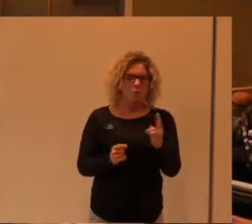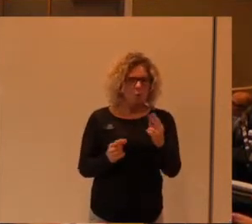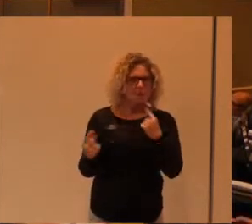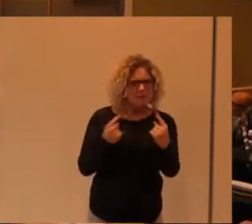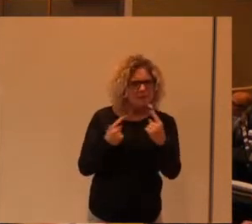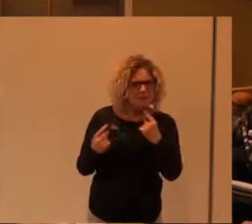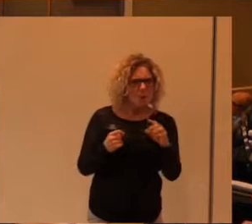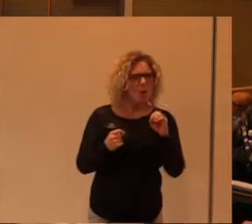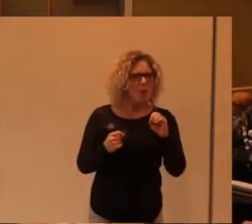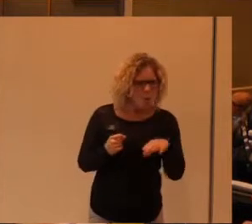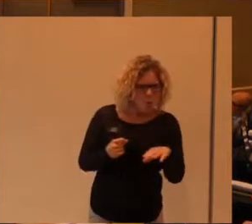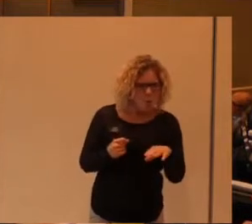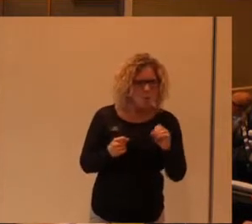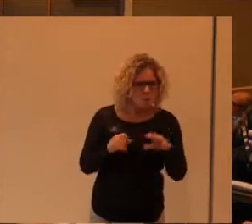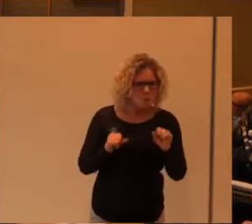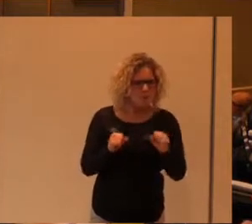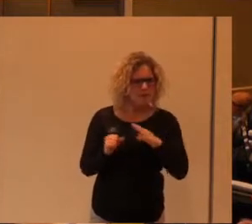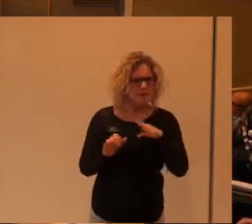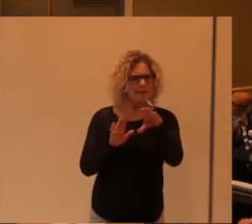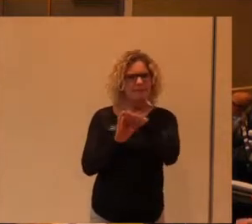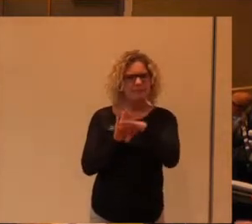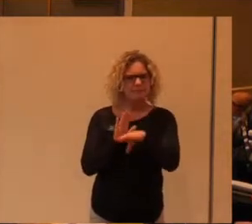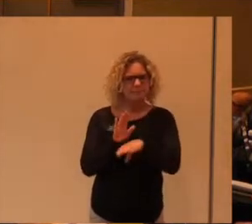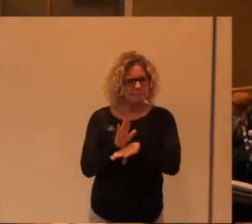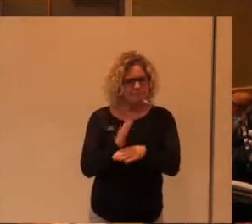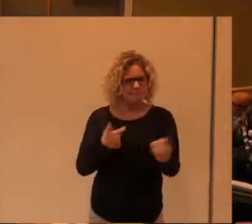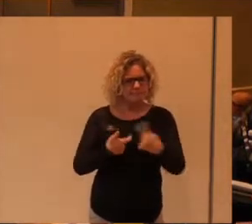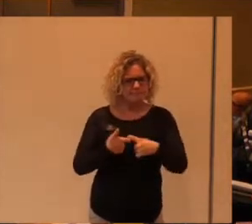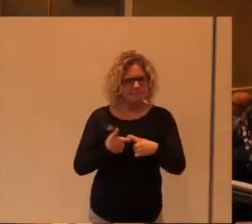diskussion om det ska bli ett direktiv